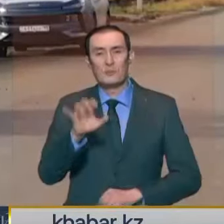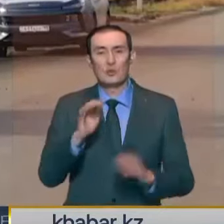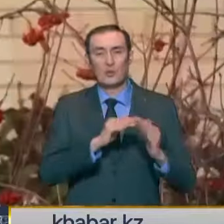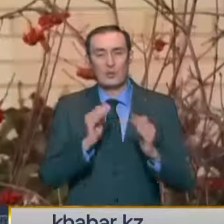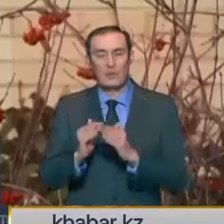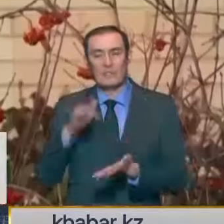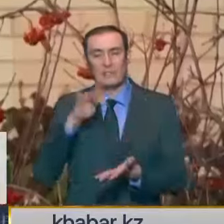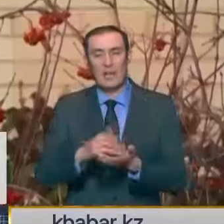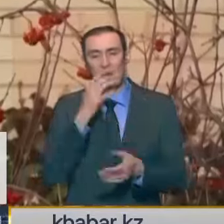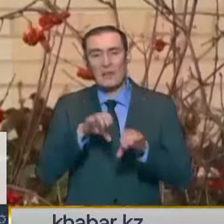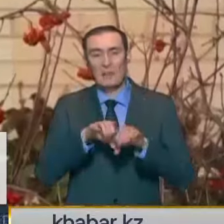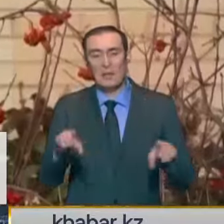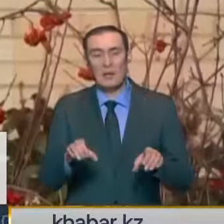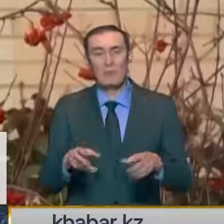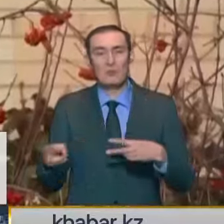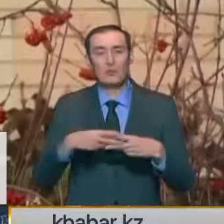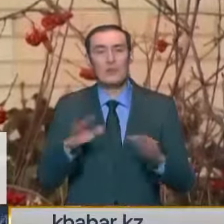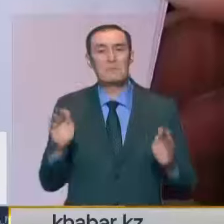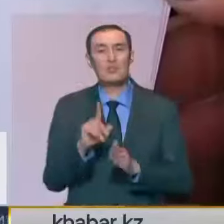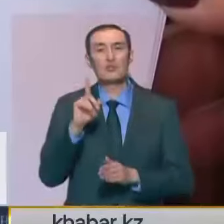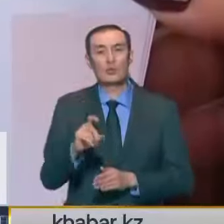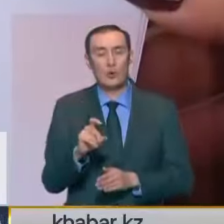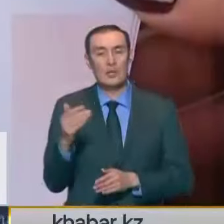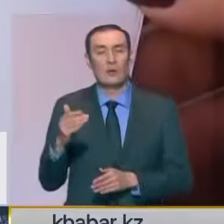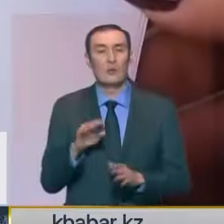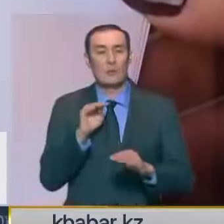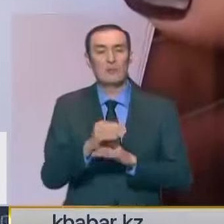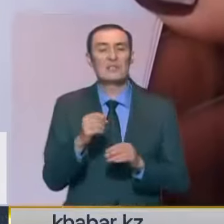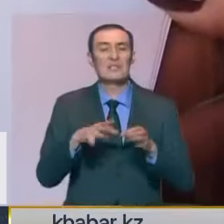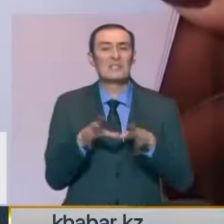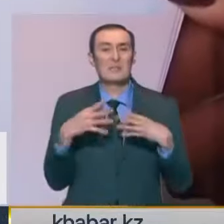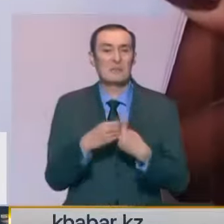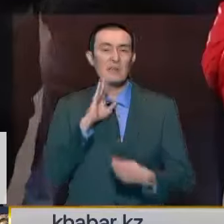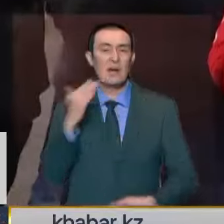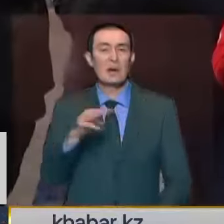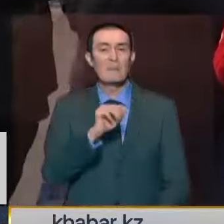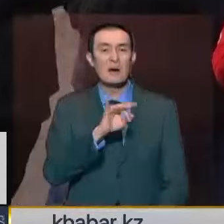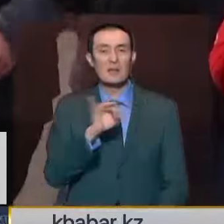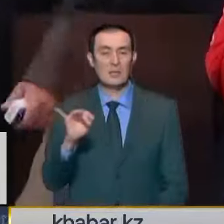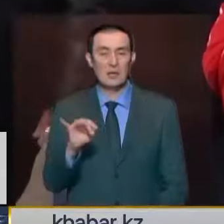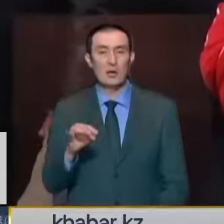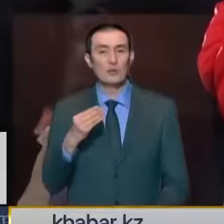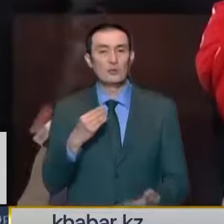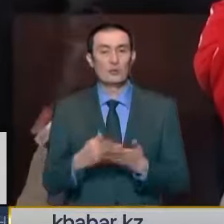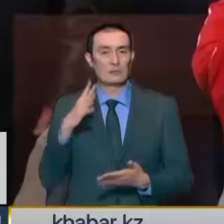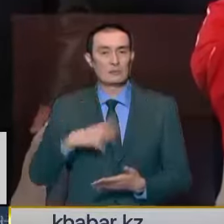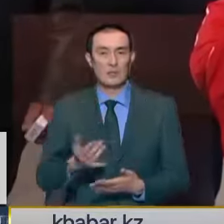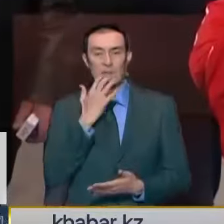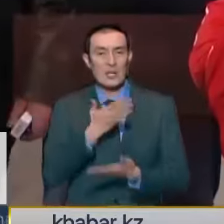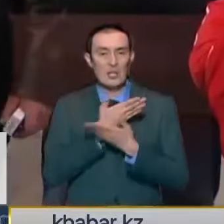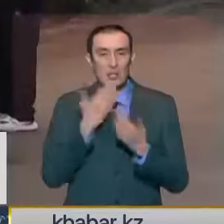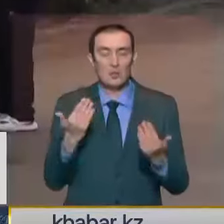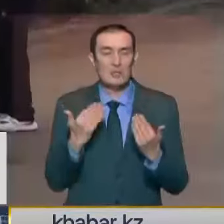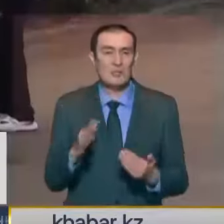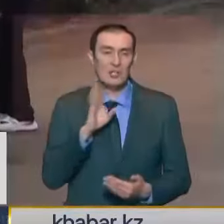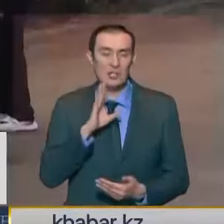сектора к центральному отоплению подключились меньше сотни в этом году их ряды пополнила и семья Марии черёмушкино дорогое удовольствие Комфорта дому не принес